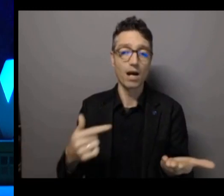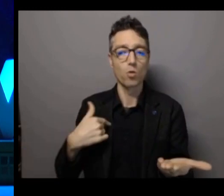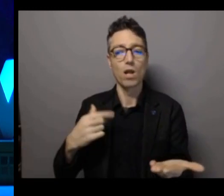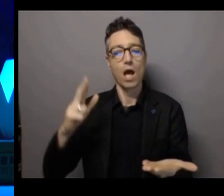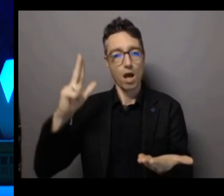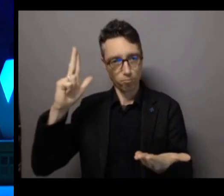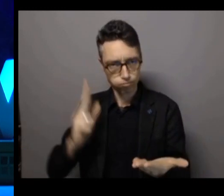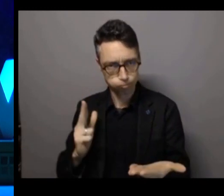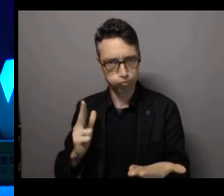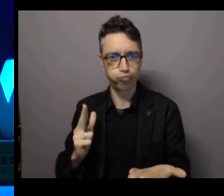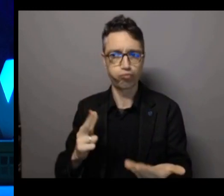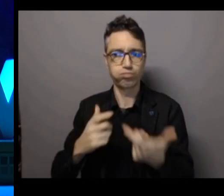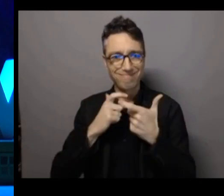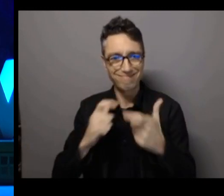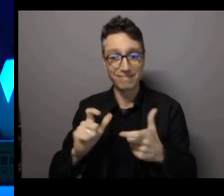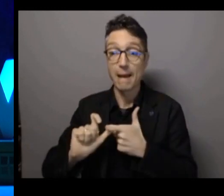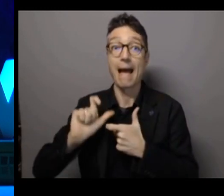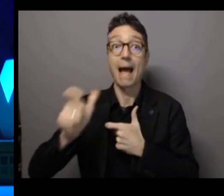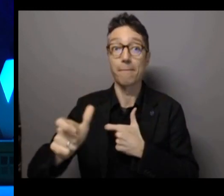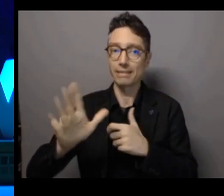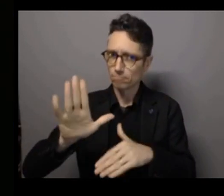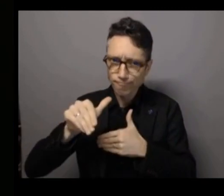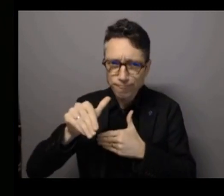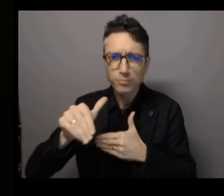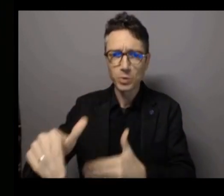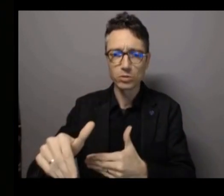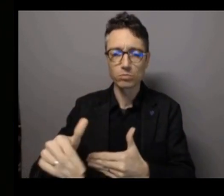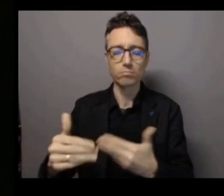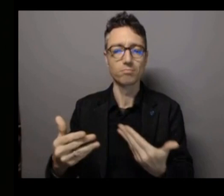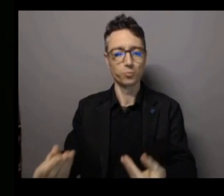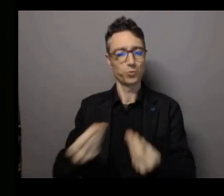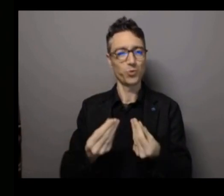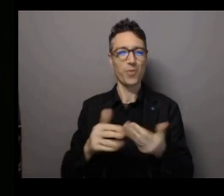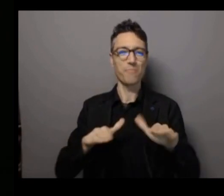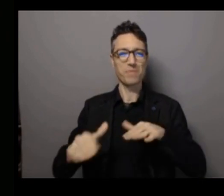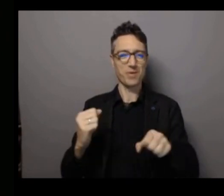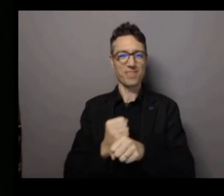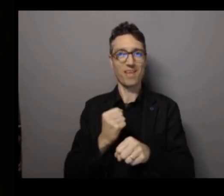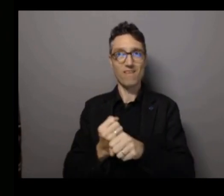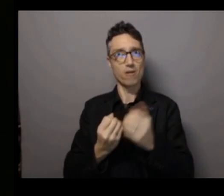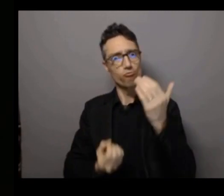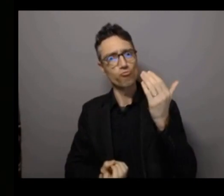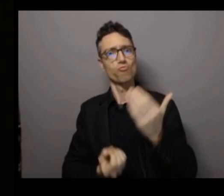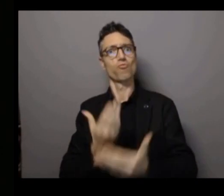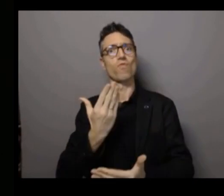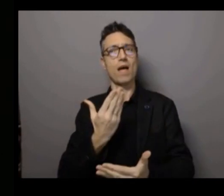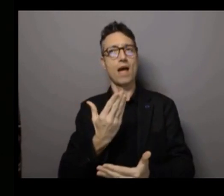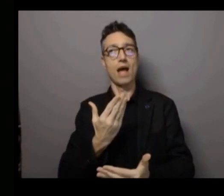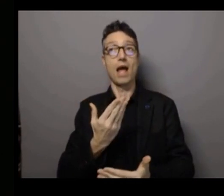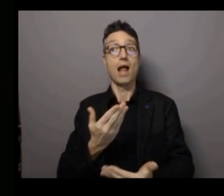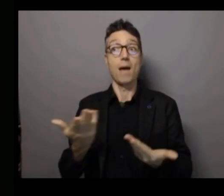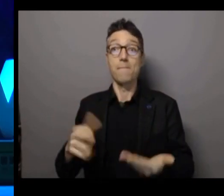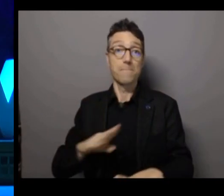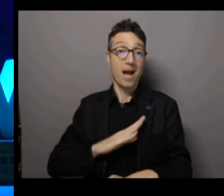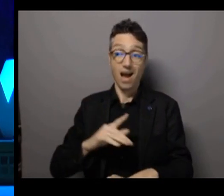c'est d'une certaine façon une nouvelle façon de travailler en mettant autour de la table tous les principaux acteurs. Alors, nous